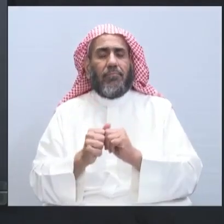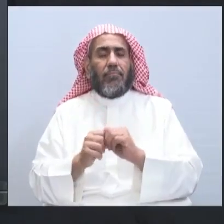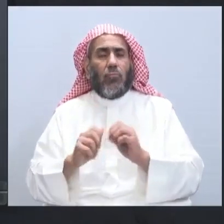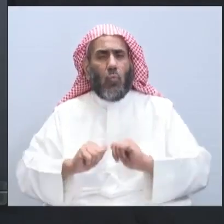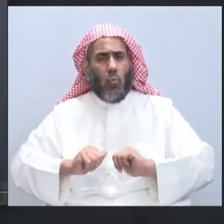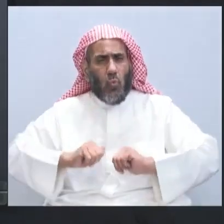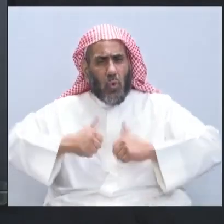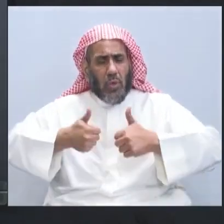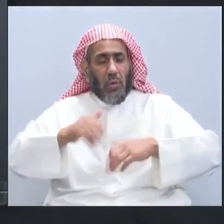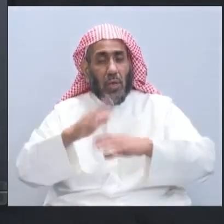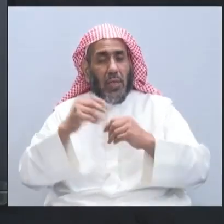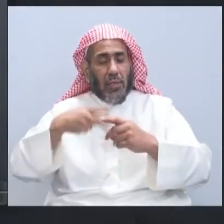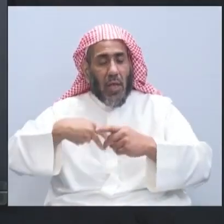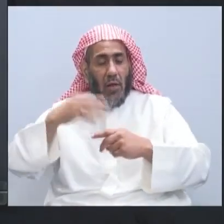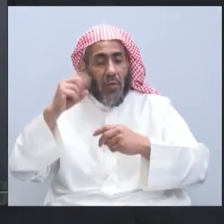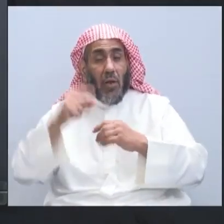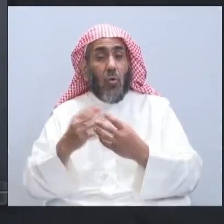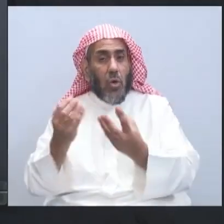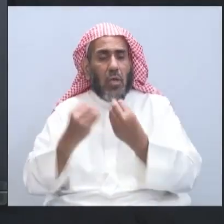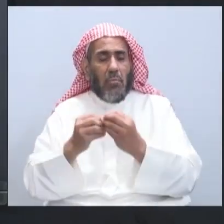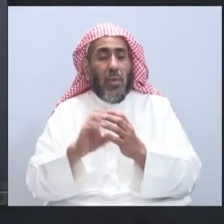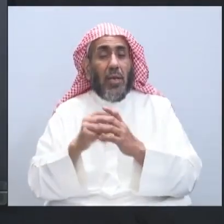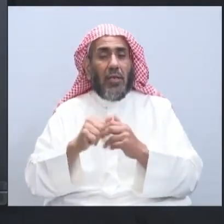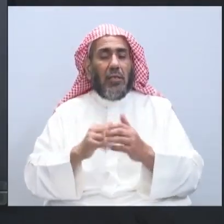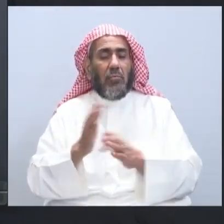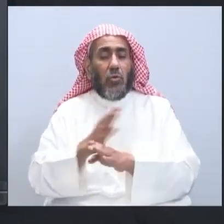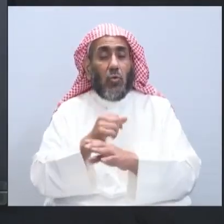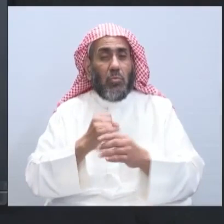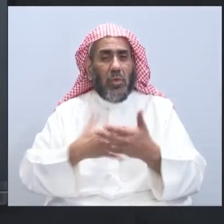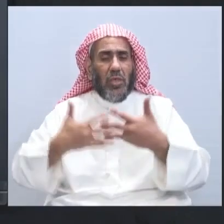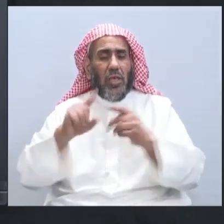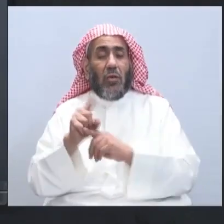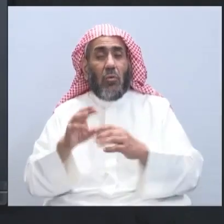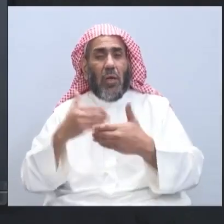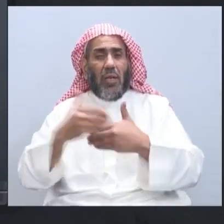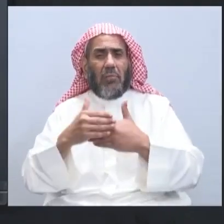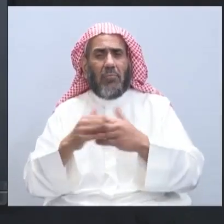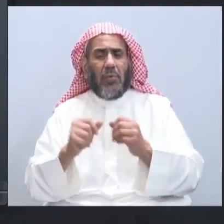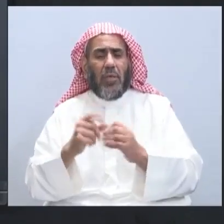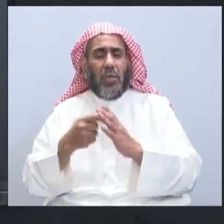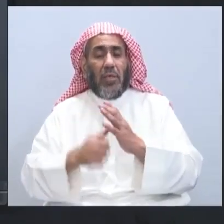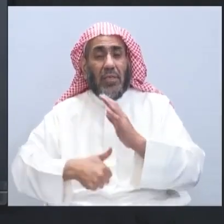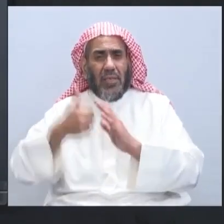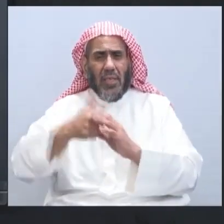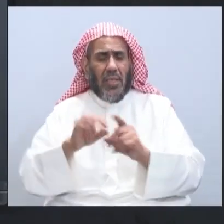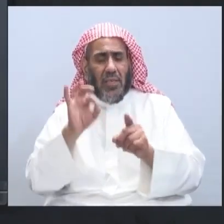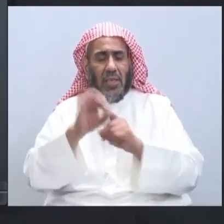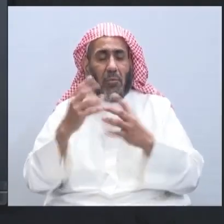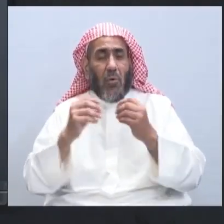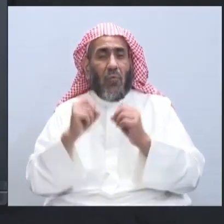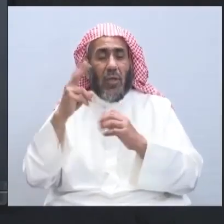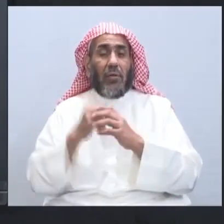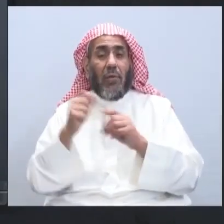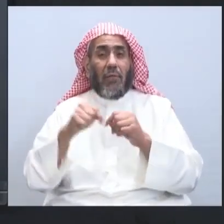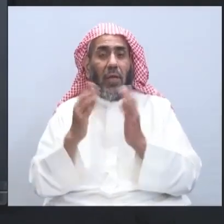عنده قدره على اعطاء الفكره وجذب الناس باسلوبه الشيق وكل كاتب كل ما كان الكاتب يستطيع ان ايصال المعنى والفكره